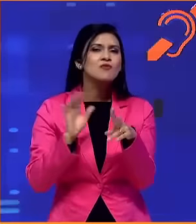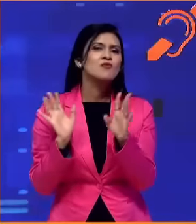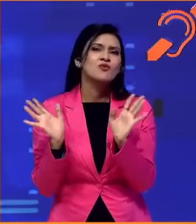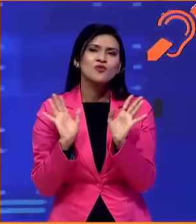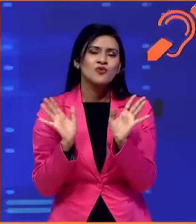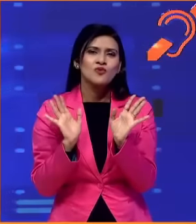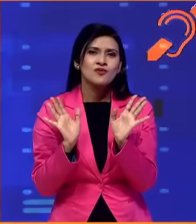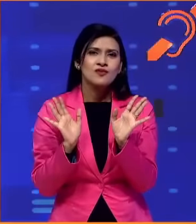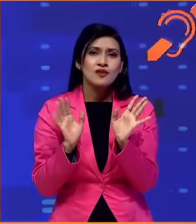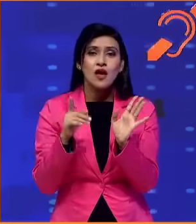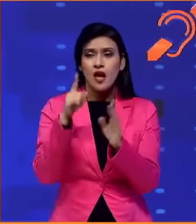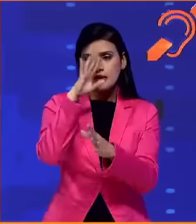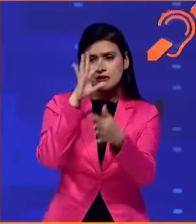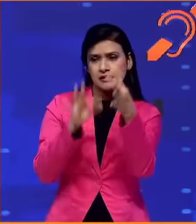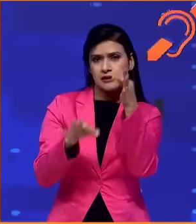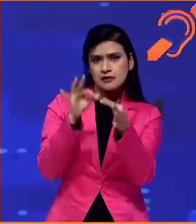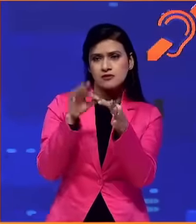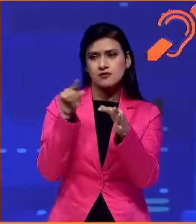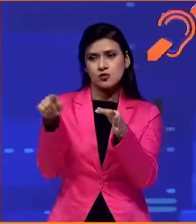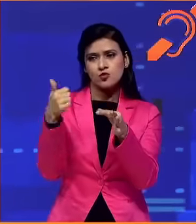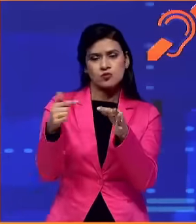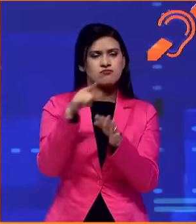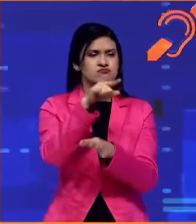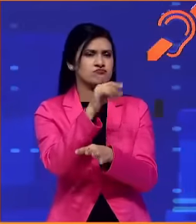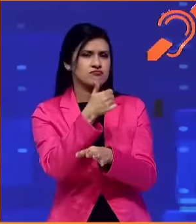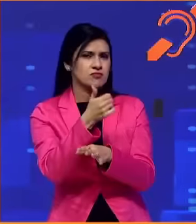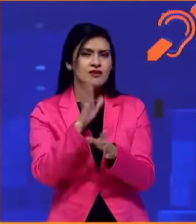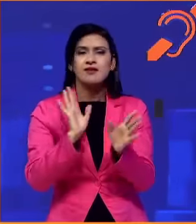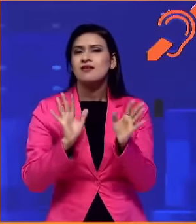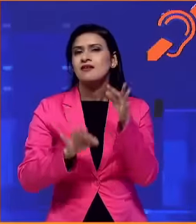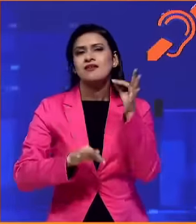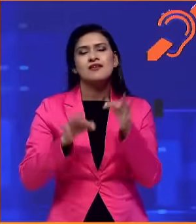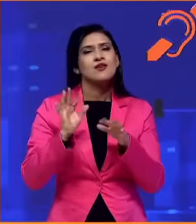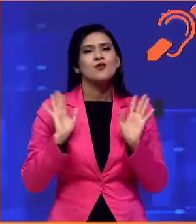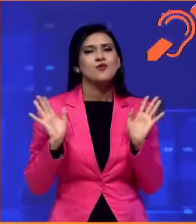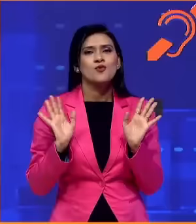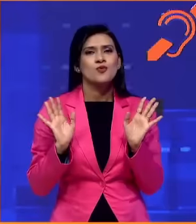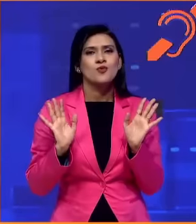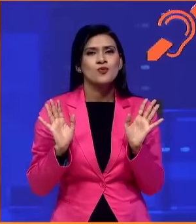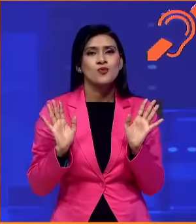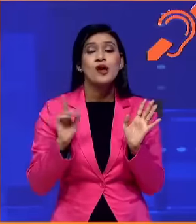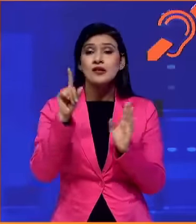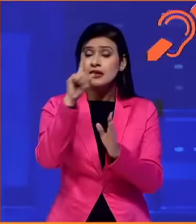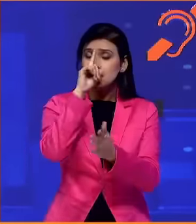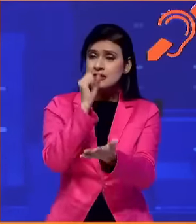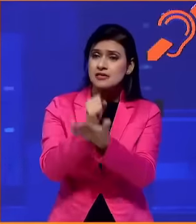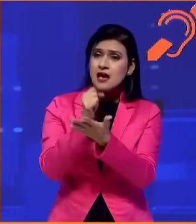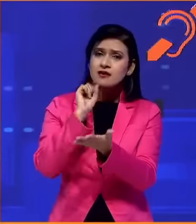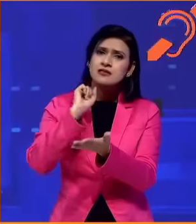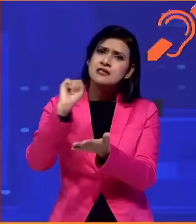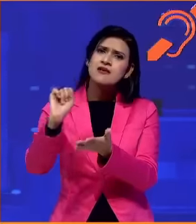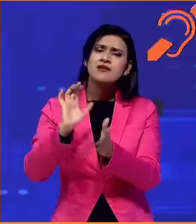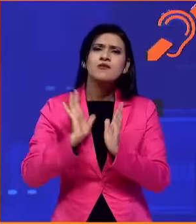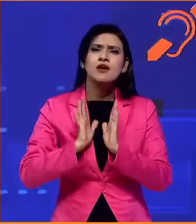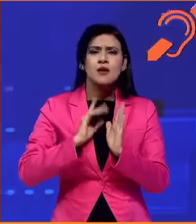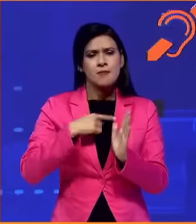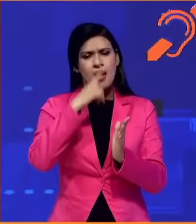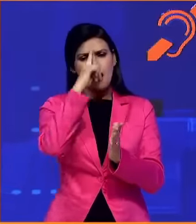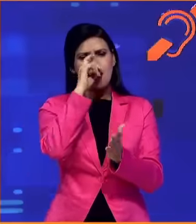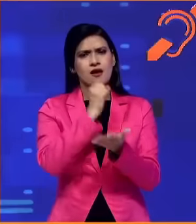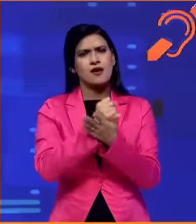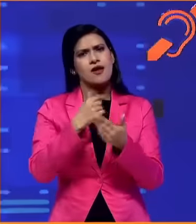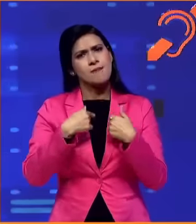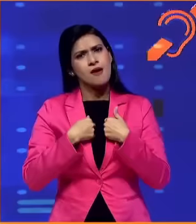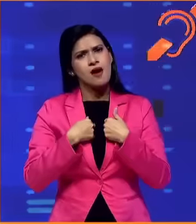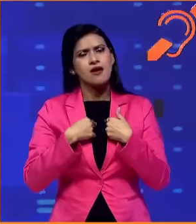कोजजनहींकरसकते। हरव्यक्तिकास्वभावअलगहोताहै। कामकरनेकेअलग-अलगतरीके।इसलिए,जोभी निर्णयलेनाचाहताहै,उसेऐसाकरनाचाहिए। मुझेअपनाफैसलाखुदलेनाहै,औरमैं